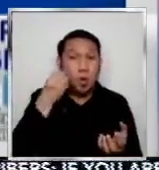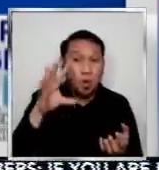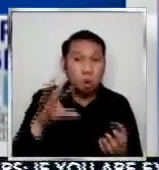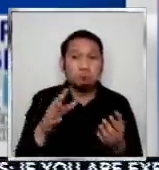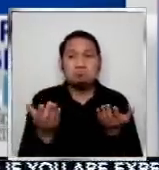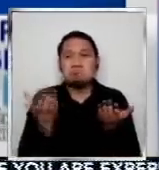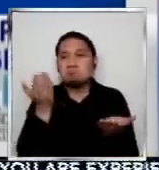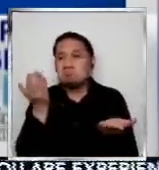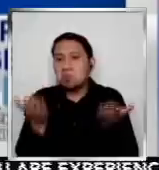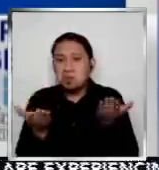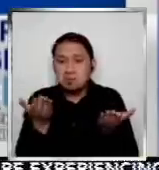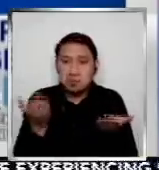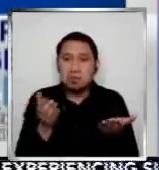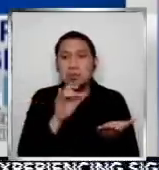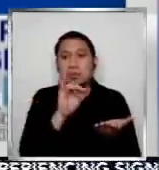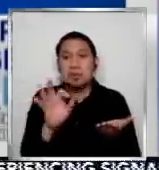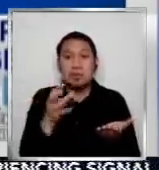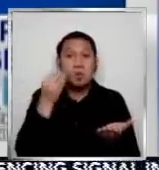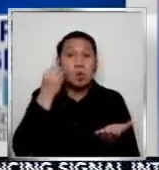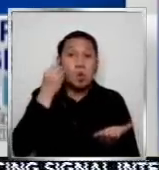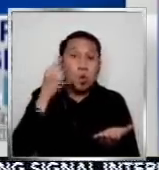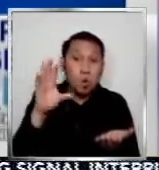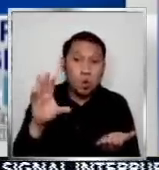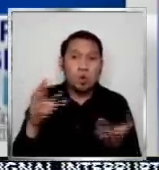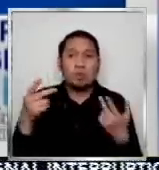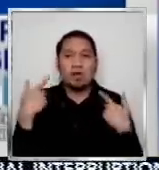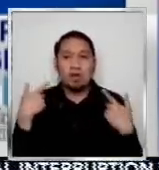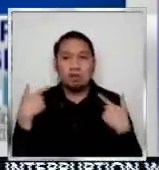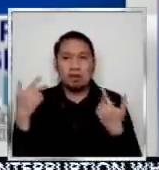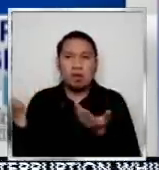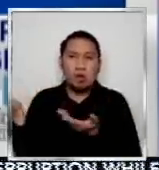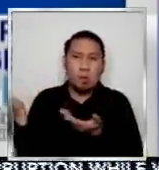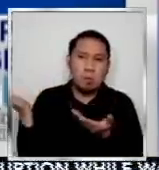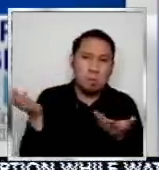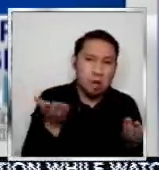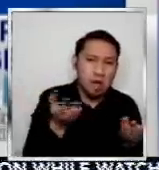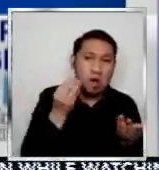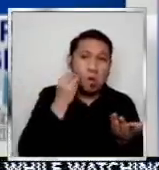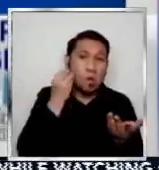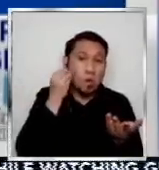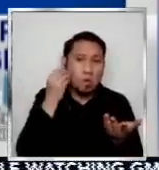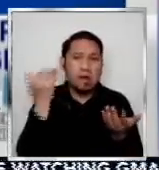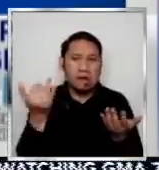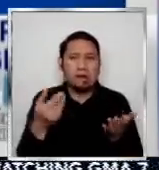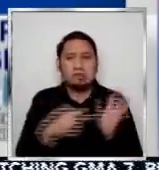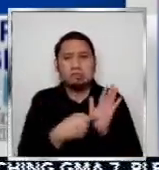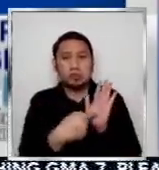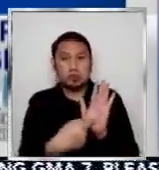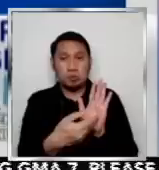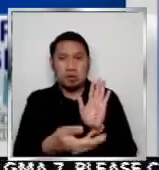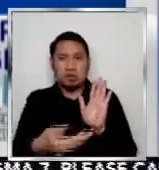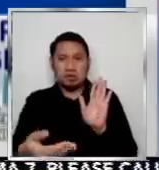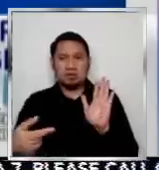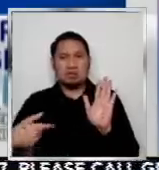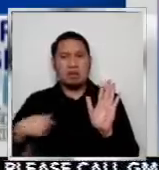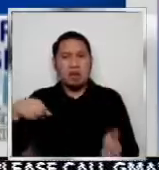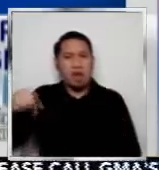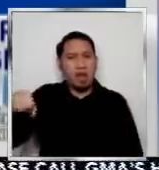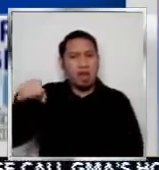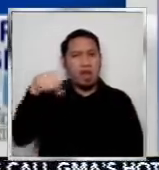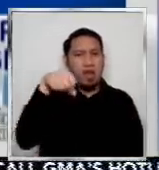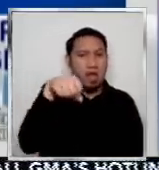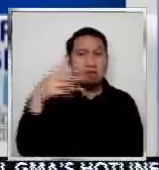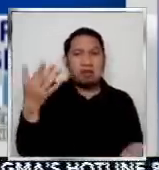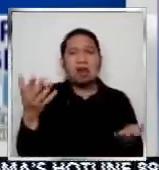naman, kung uuwi kayo talaga, marami kayong dalang mga gamit. No? So, opo, ipakita nyo lang po mga gamit ninyo at sabihin ninyo, pakita nyo yung ID nyo kung saan